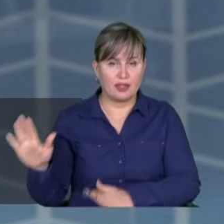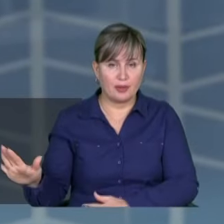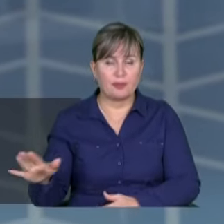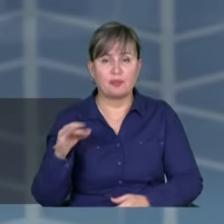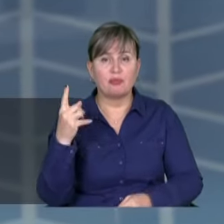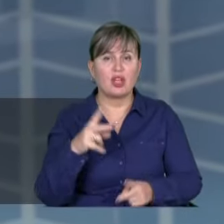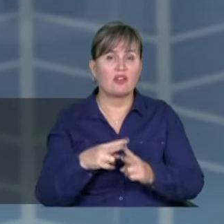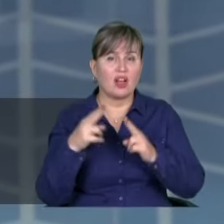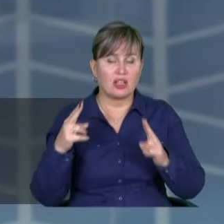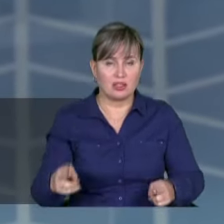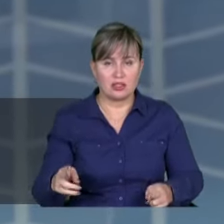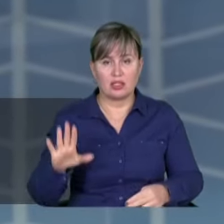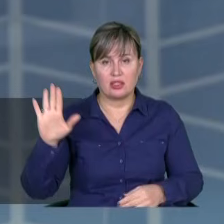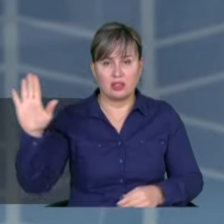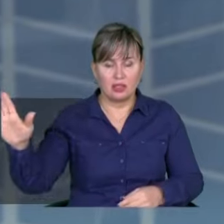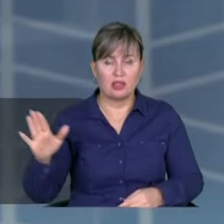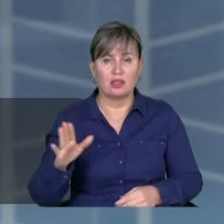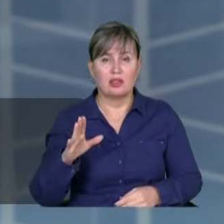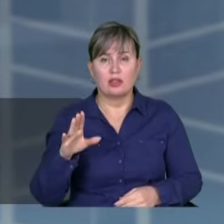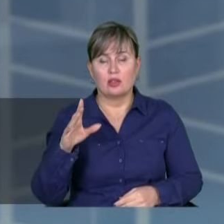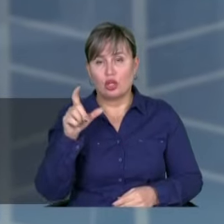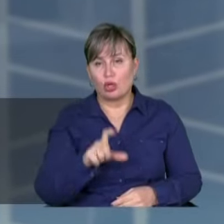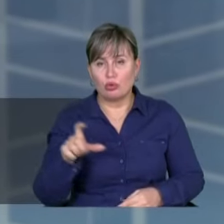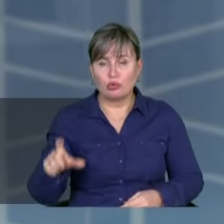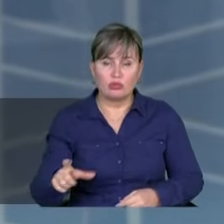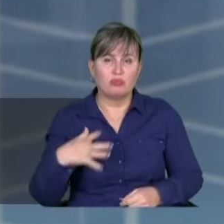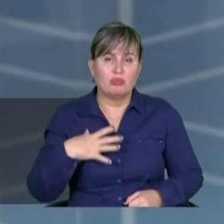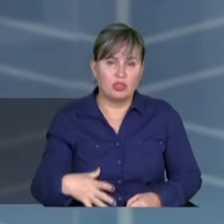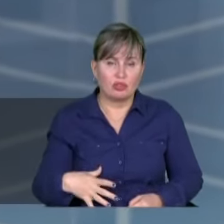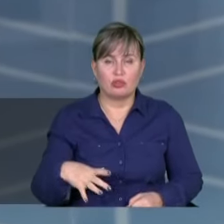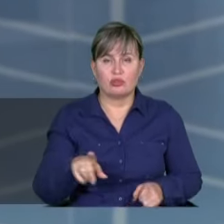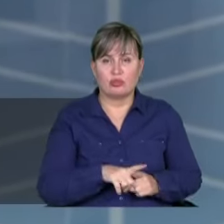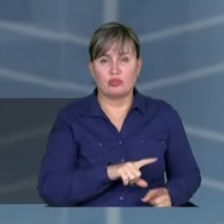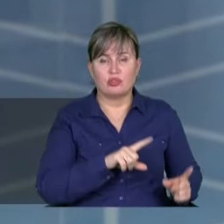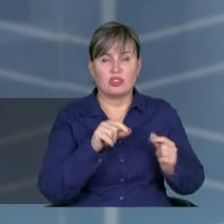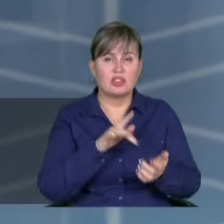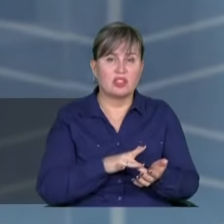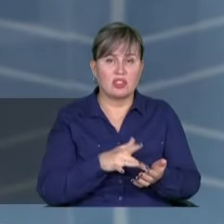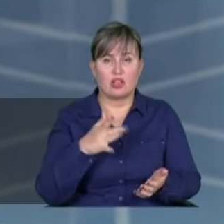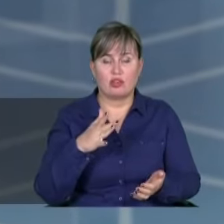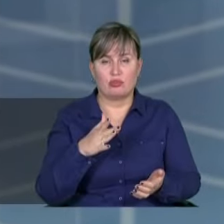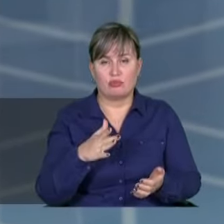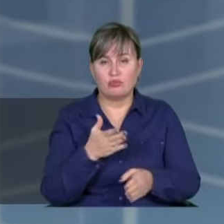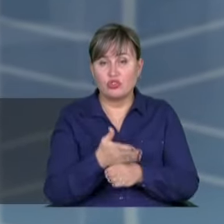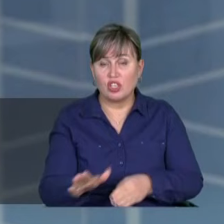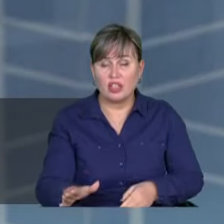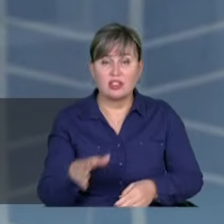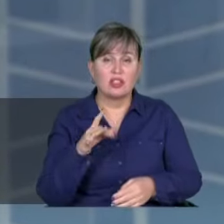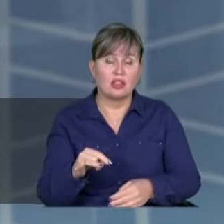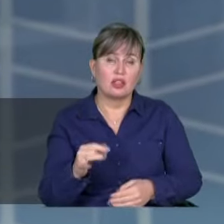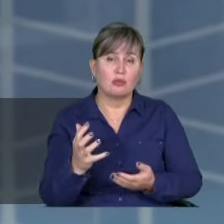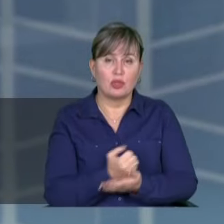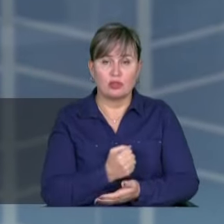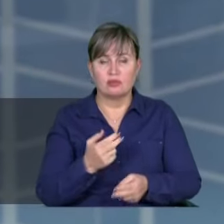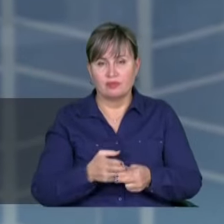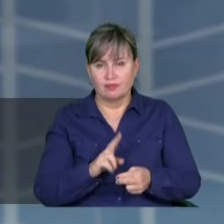Первый вокзал находится в той ситуации, что людям все равно приходится перегружать центральную часть. Соответственно, это